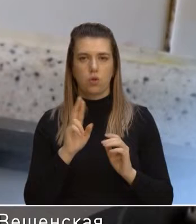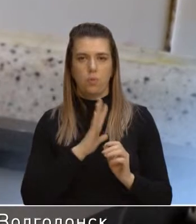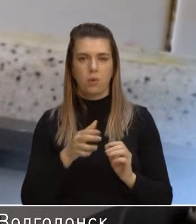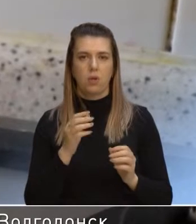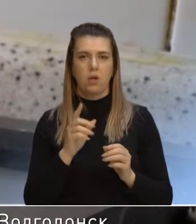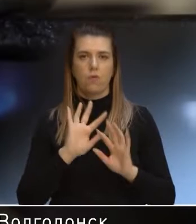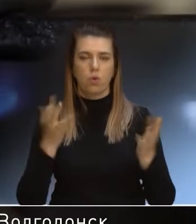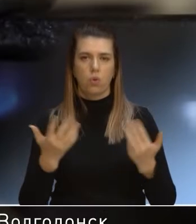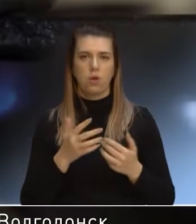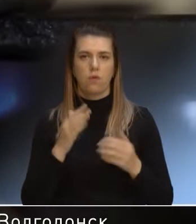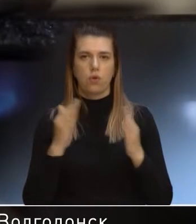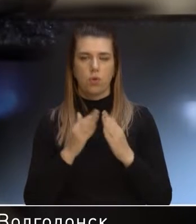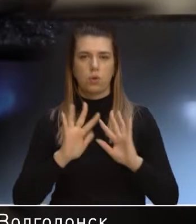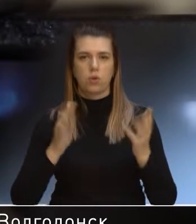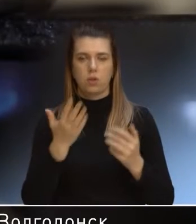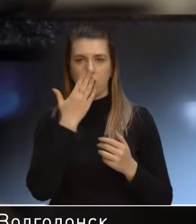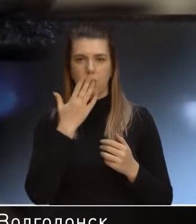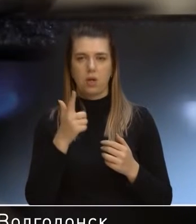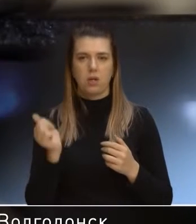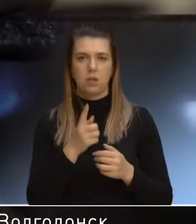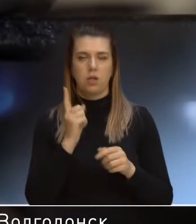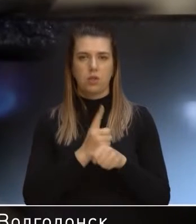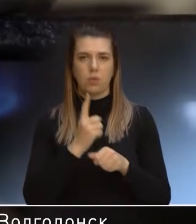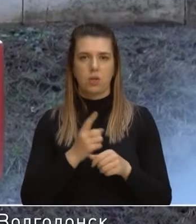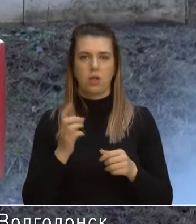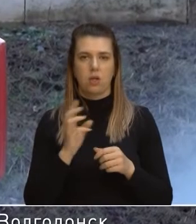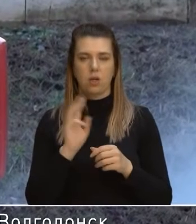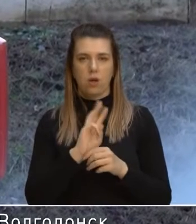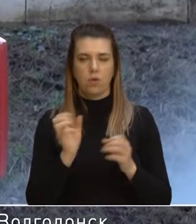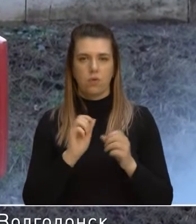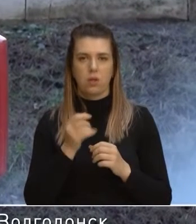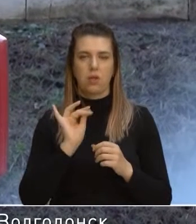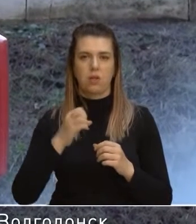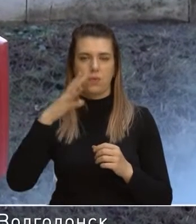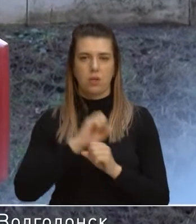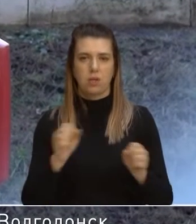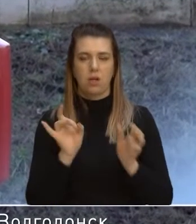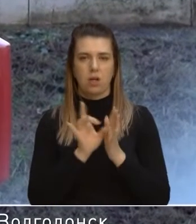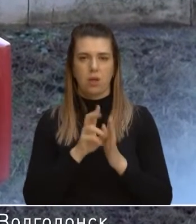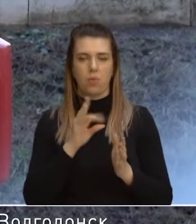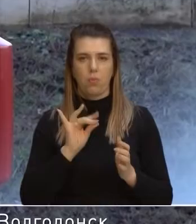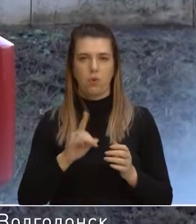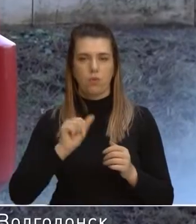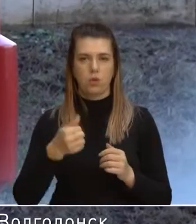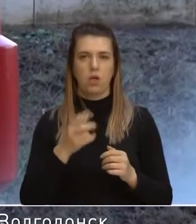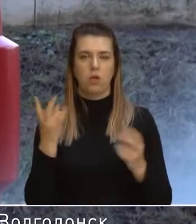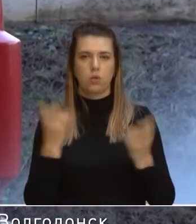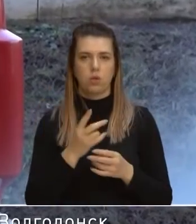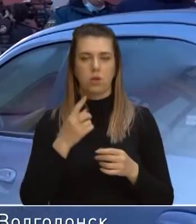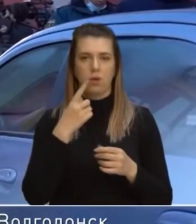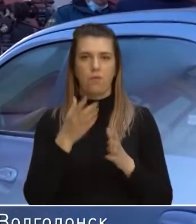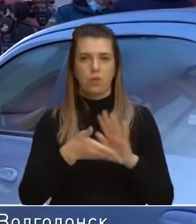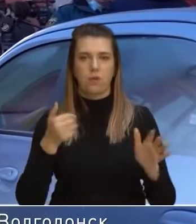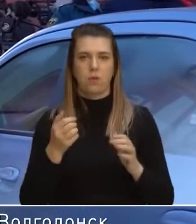места. Если же вдруг в доме появился запах газа, запрещается зажигать огонь, включать свет и электроприборы. И следует